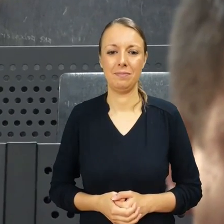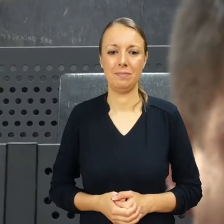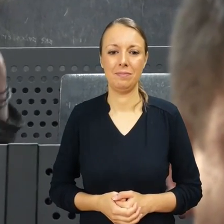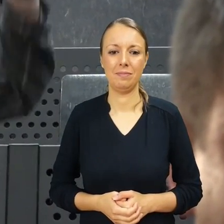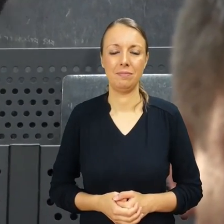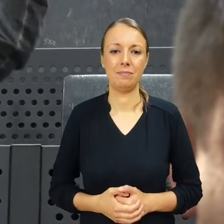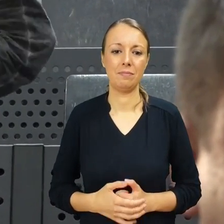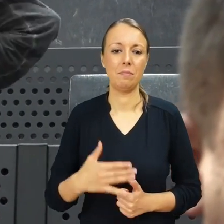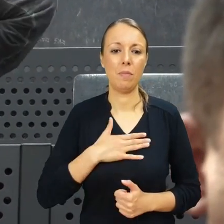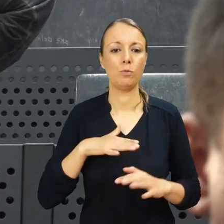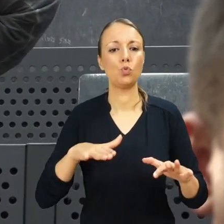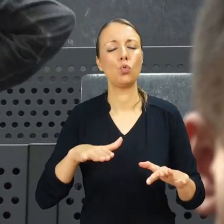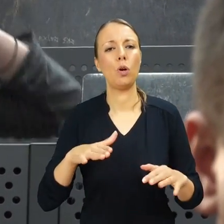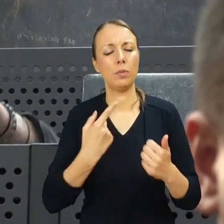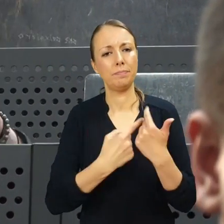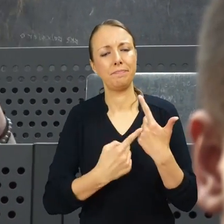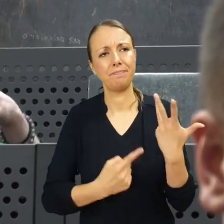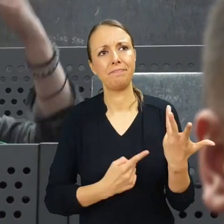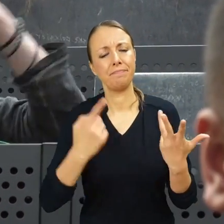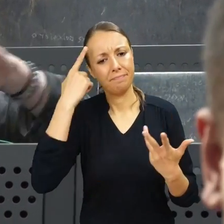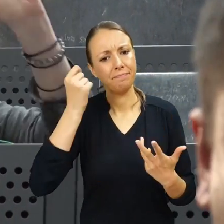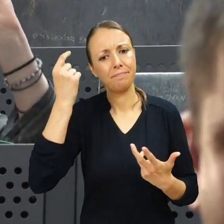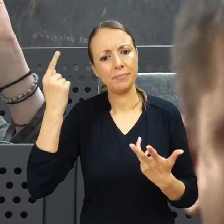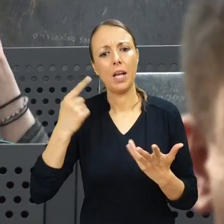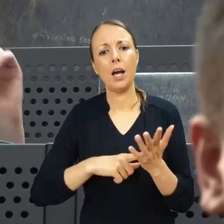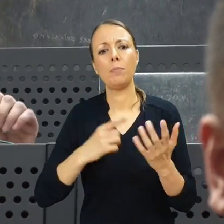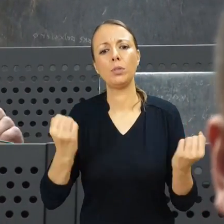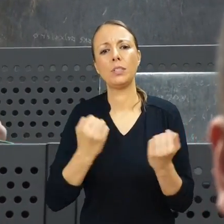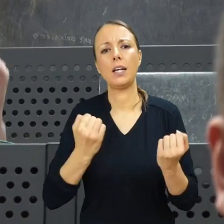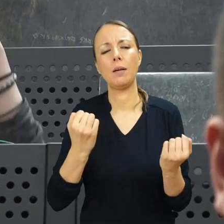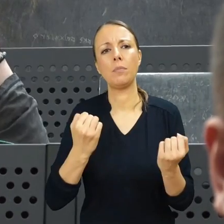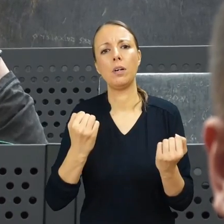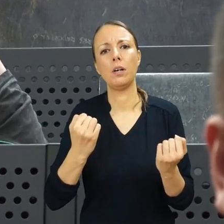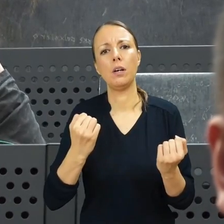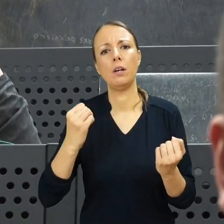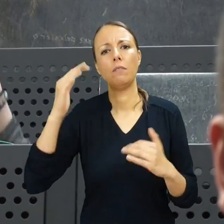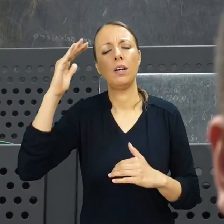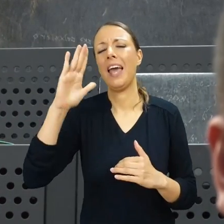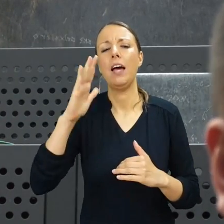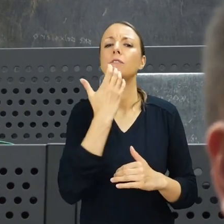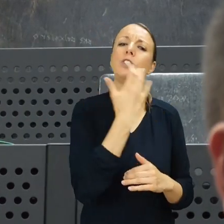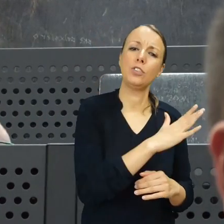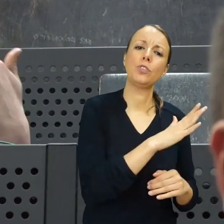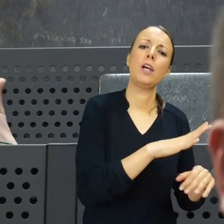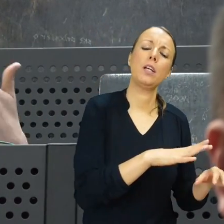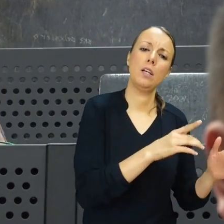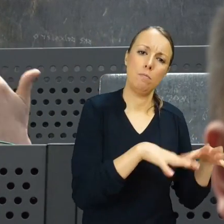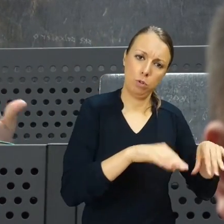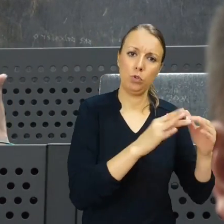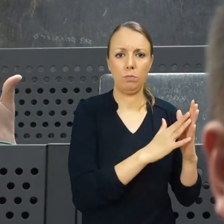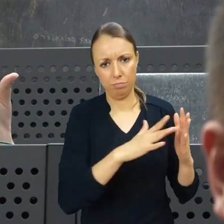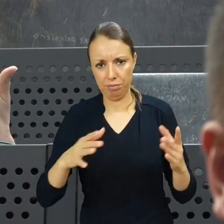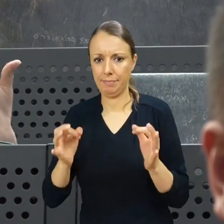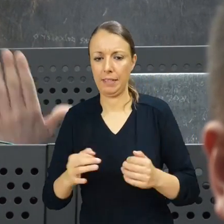Mam dużo wątków i postaram się tak jakby od najwyższego, bo tak, albo nie, od najwcześniejszego. Mówił pan o tym,